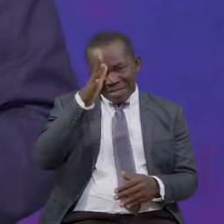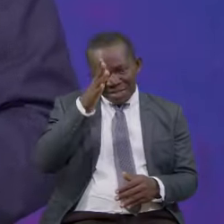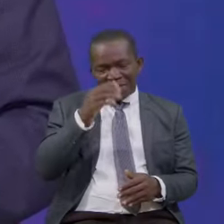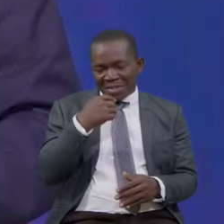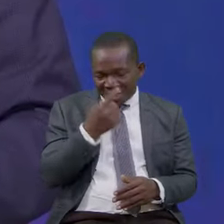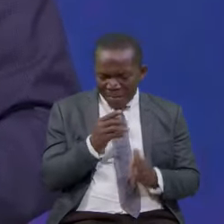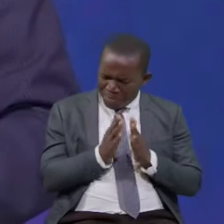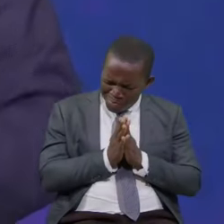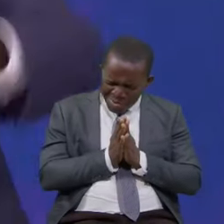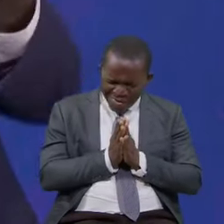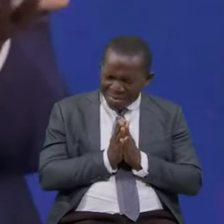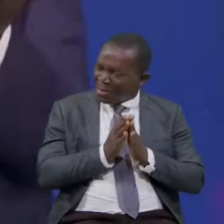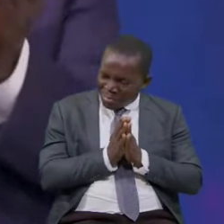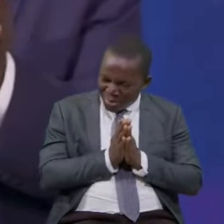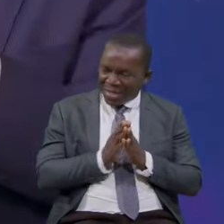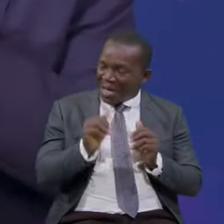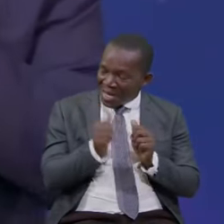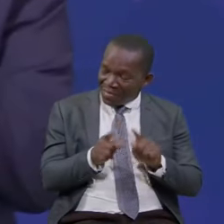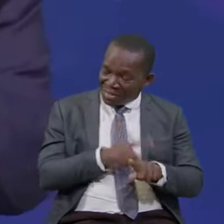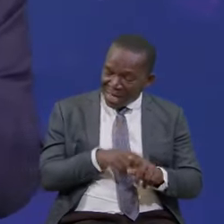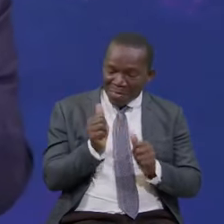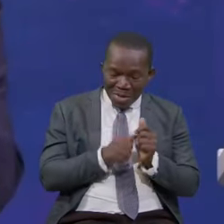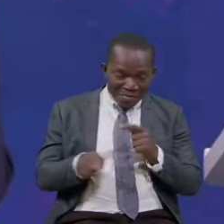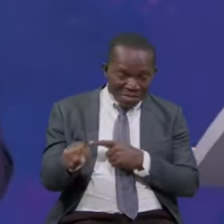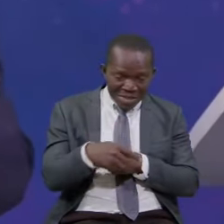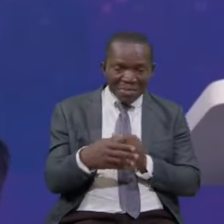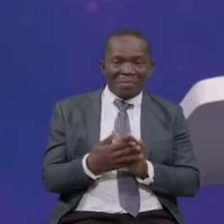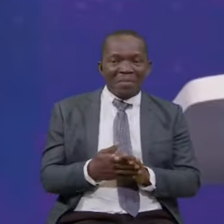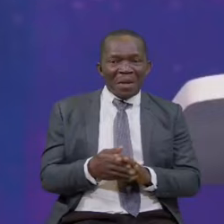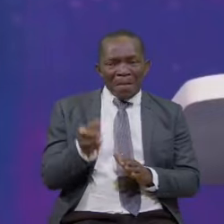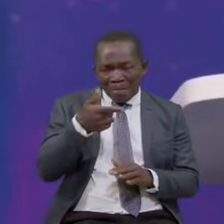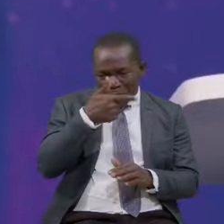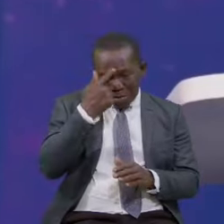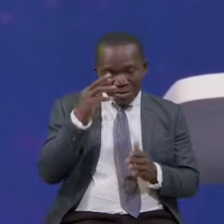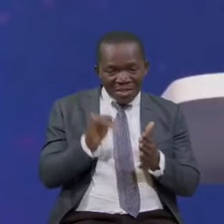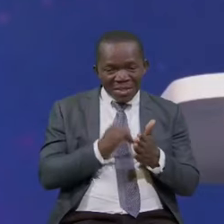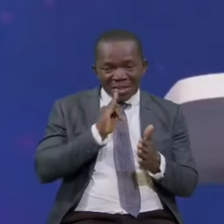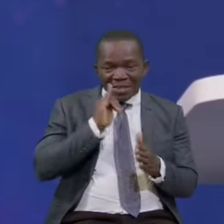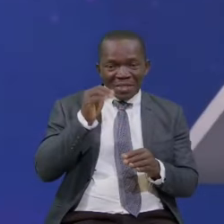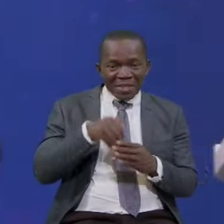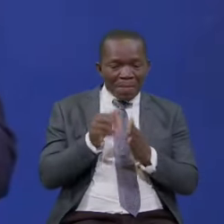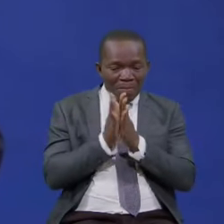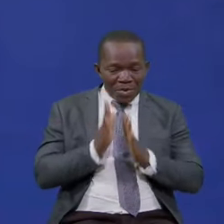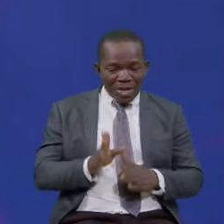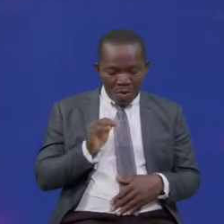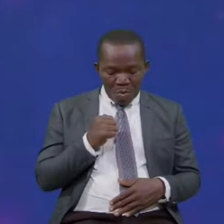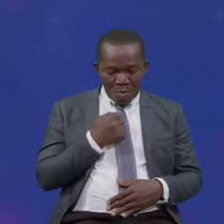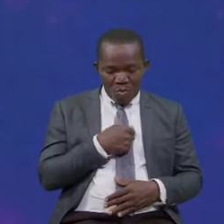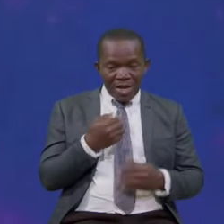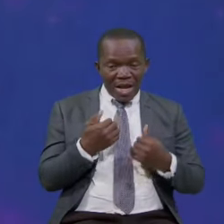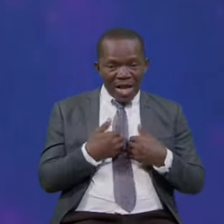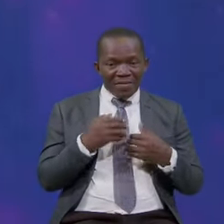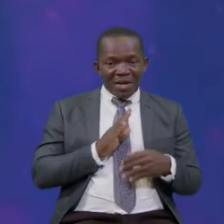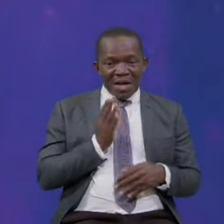prie chaque fois prie chaque jour parce que c'est dans la prière que nous avons notre force et ton enfant